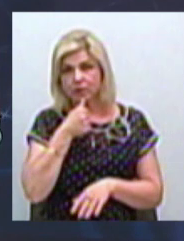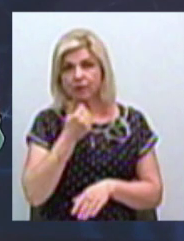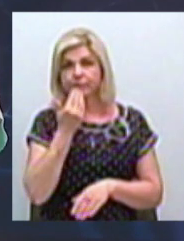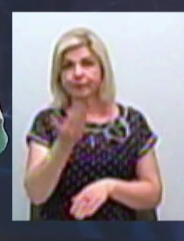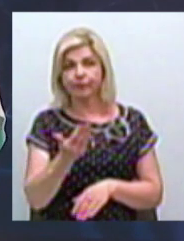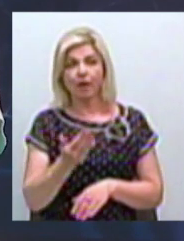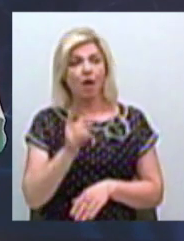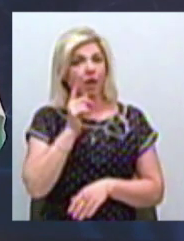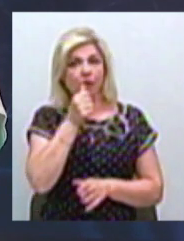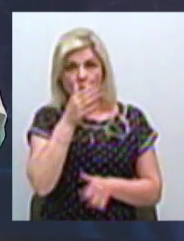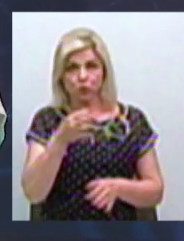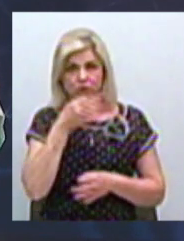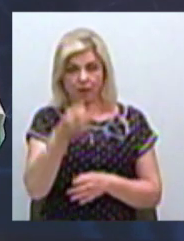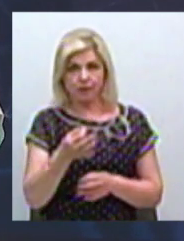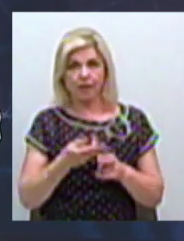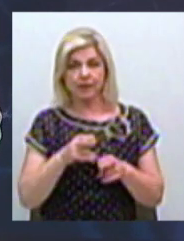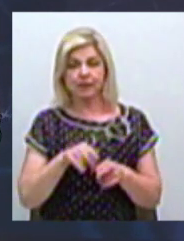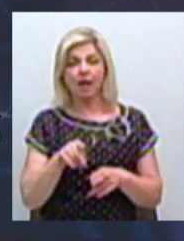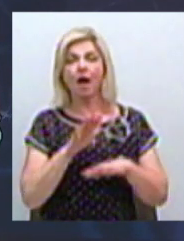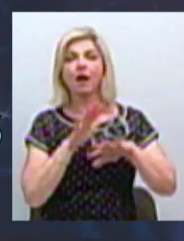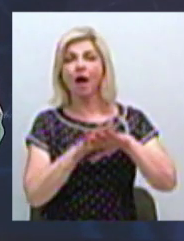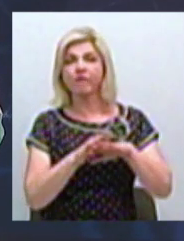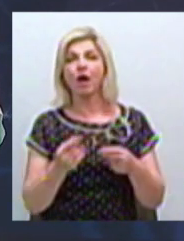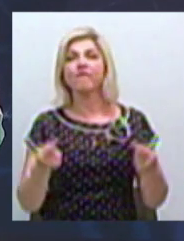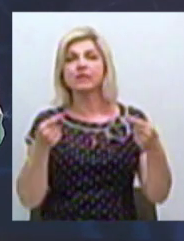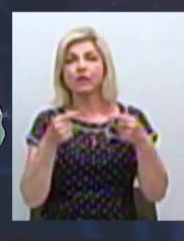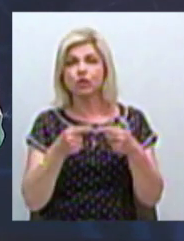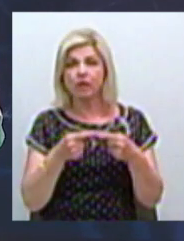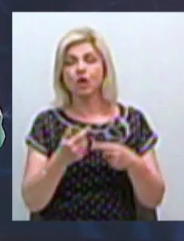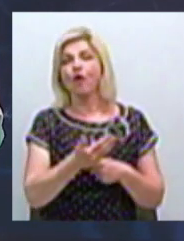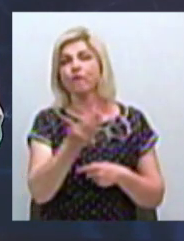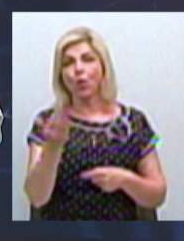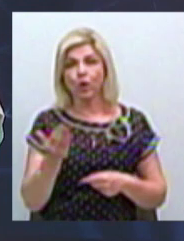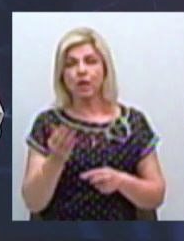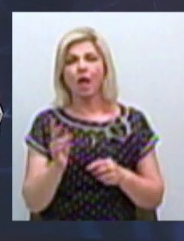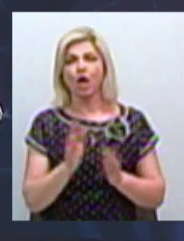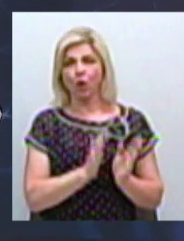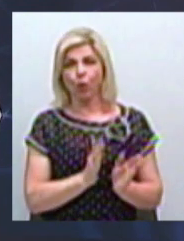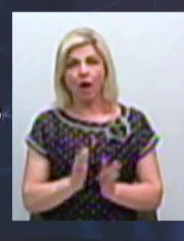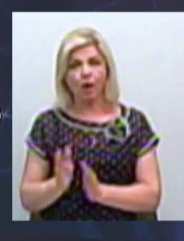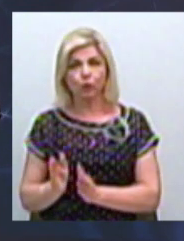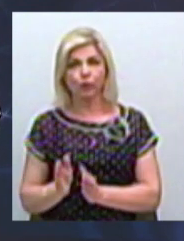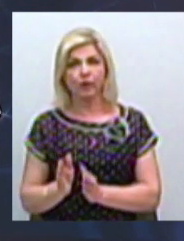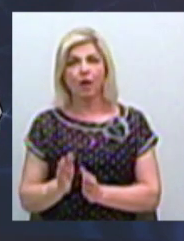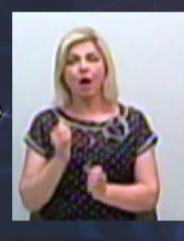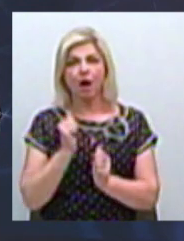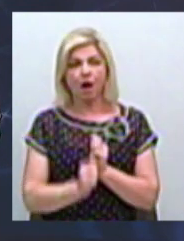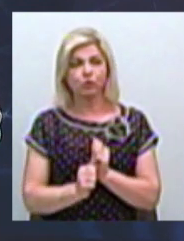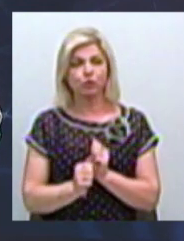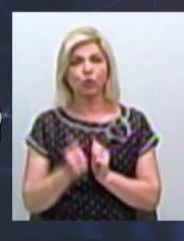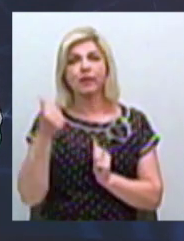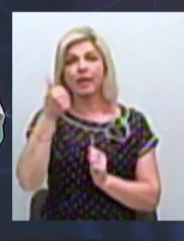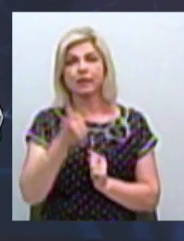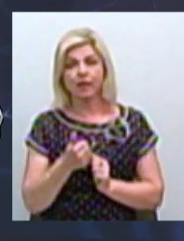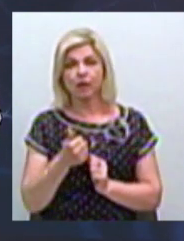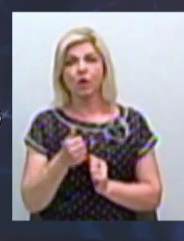лабораторний центр. Ну, цей графік визначається, вони регулярно, кожну